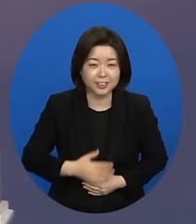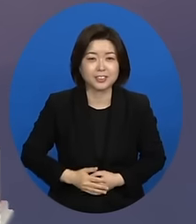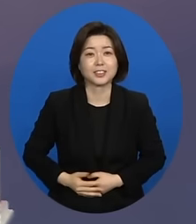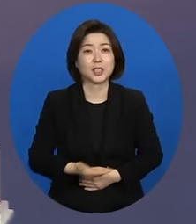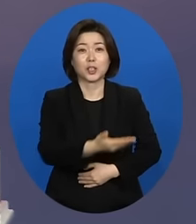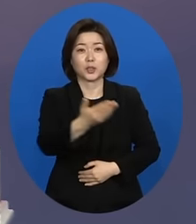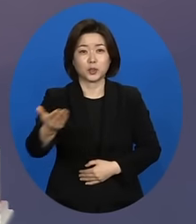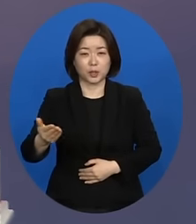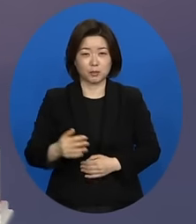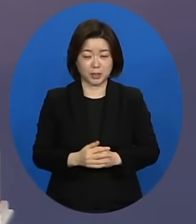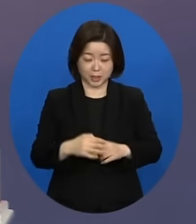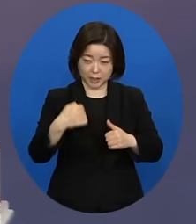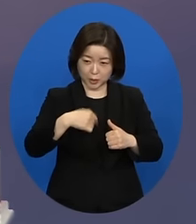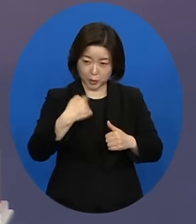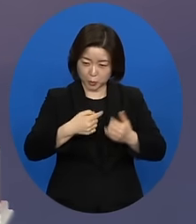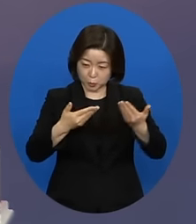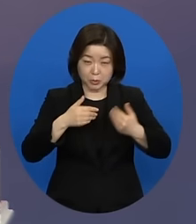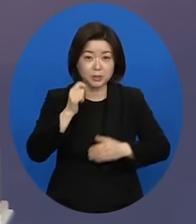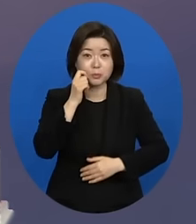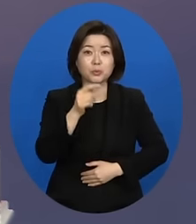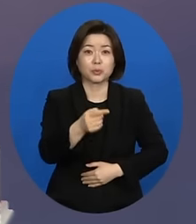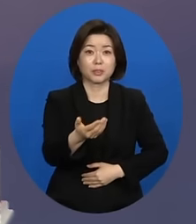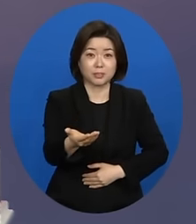여러분은 이걸 교육받지 못했어요.